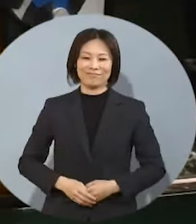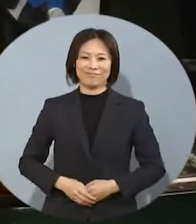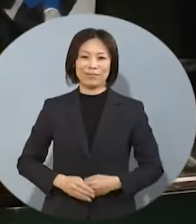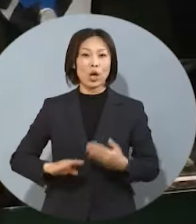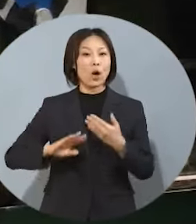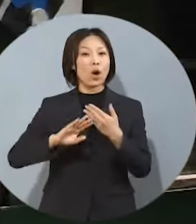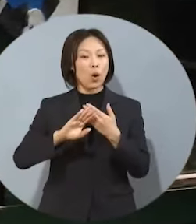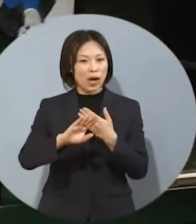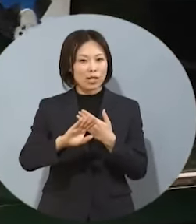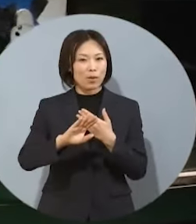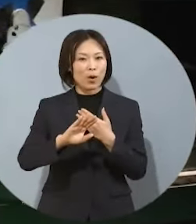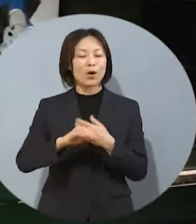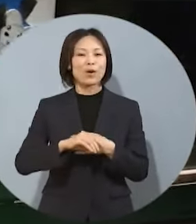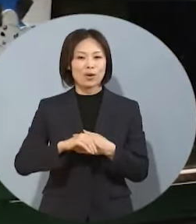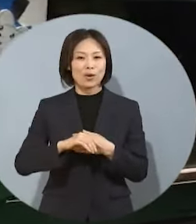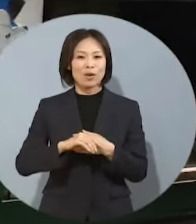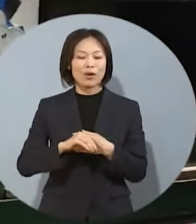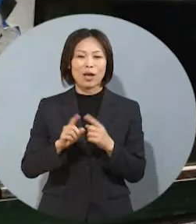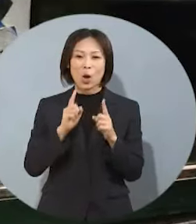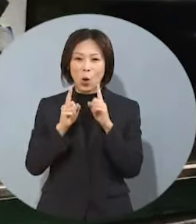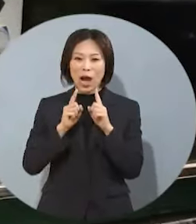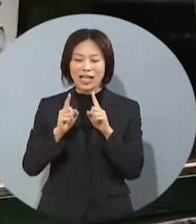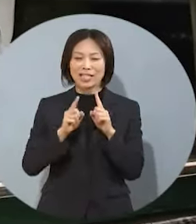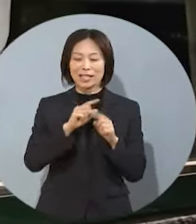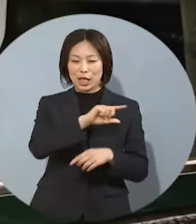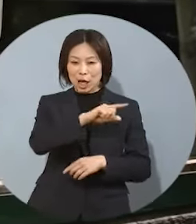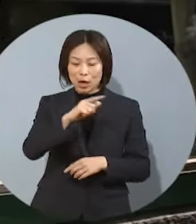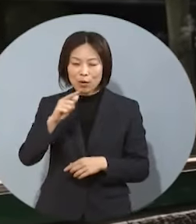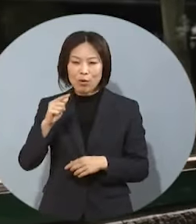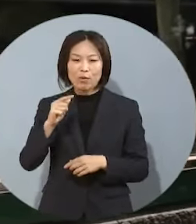他にも様々な童話を模した展示があり、